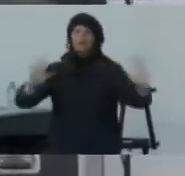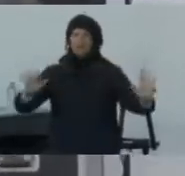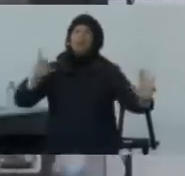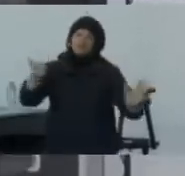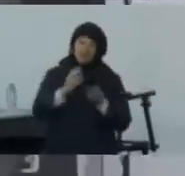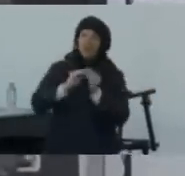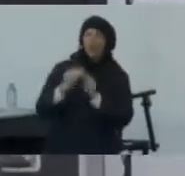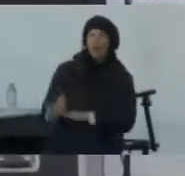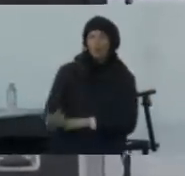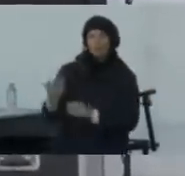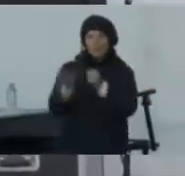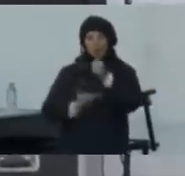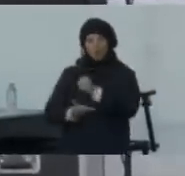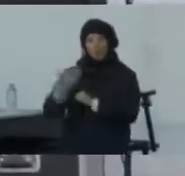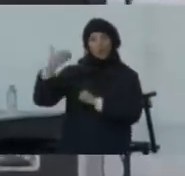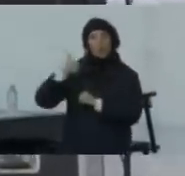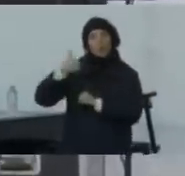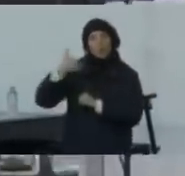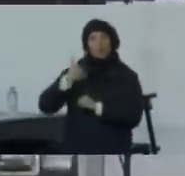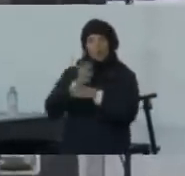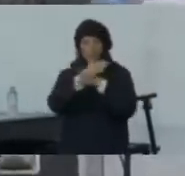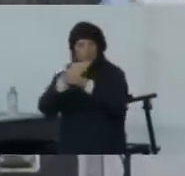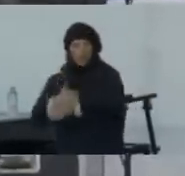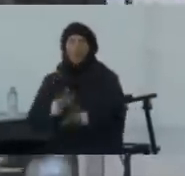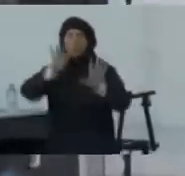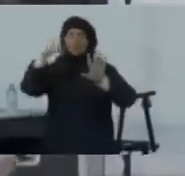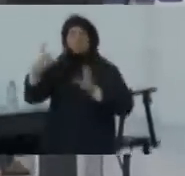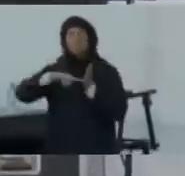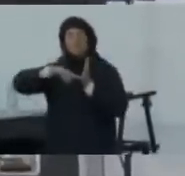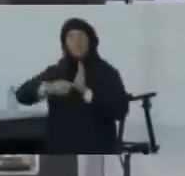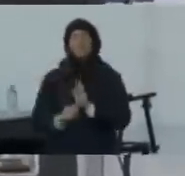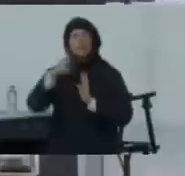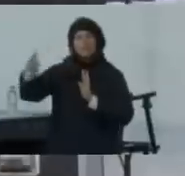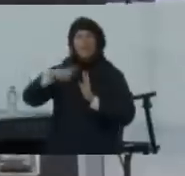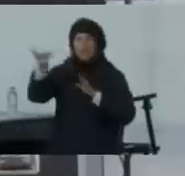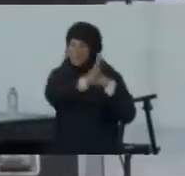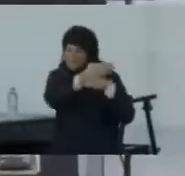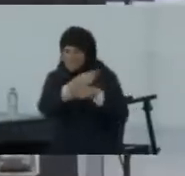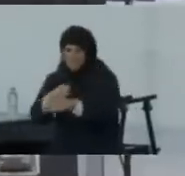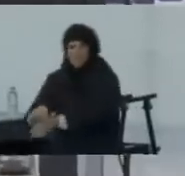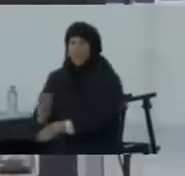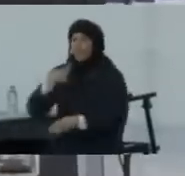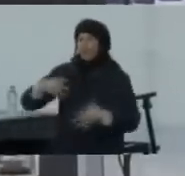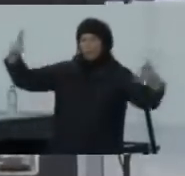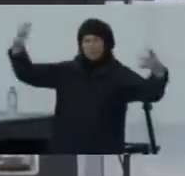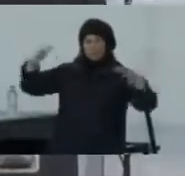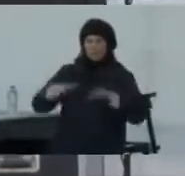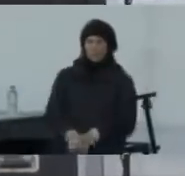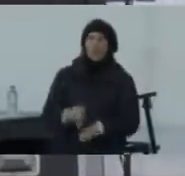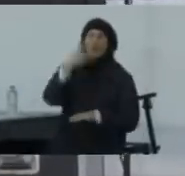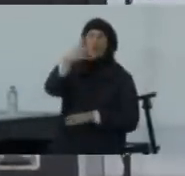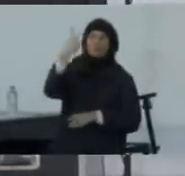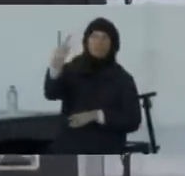divisi la prima tranche di 91 milioni di euro, noi ce li siamo ridotti, non abbiamo preso 42 milioni di euro,